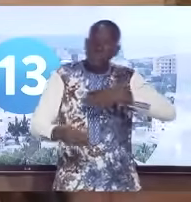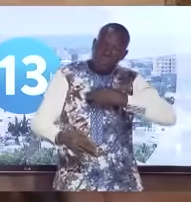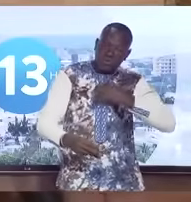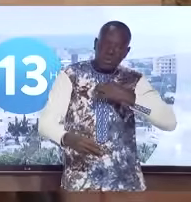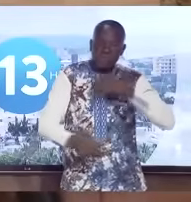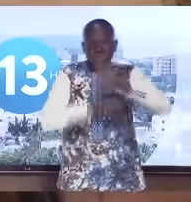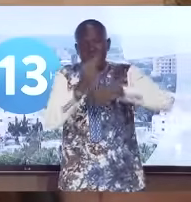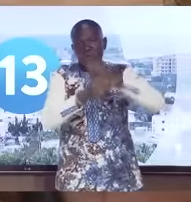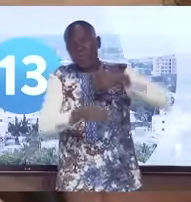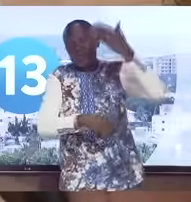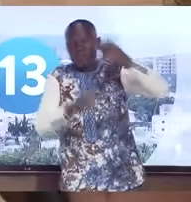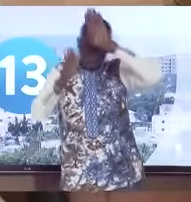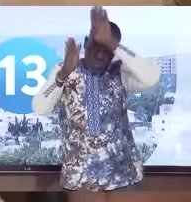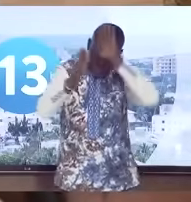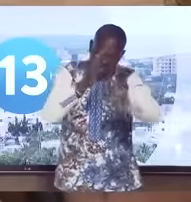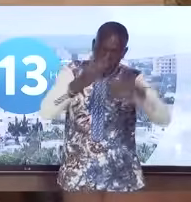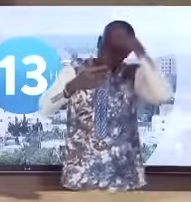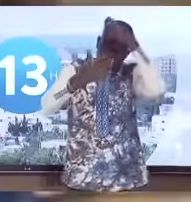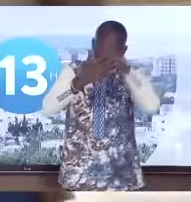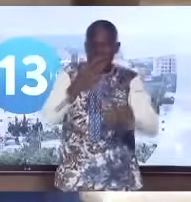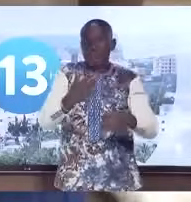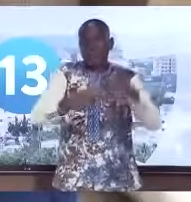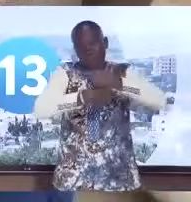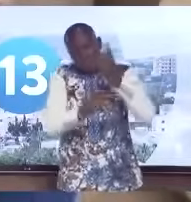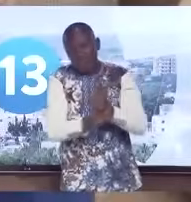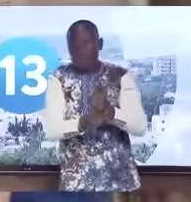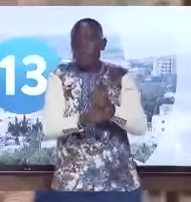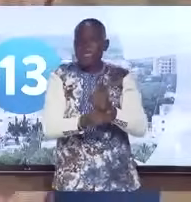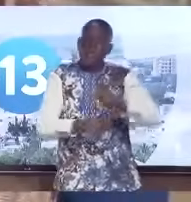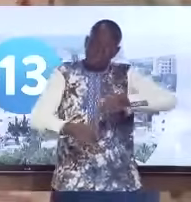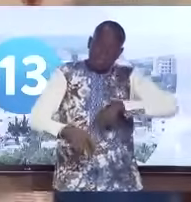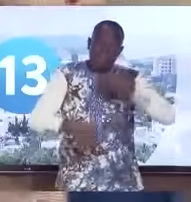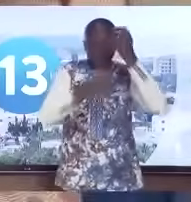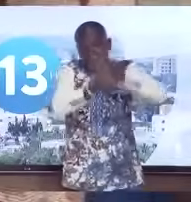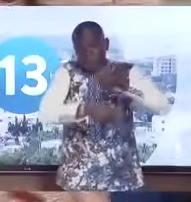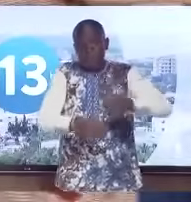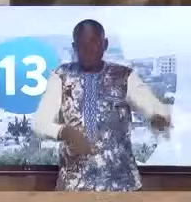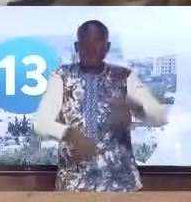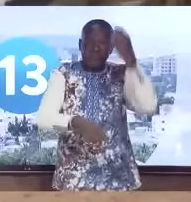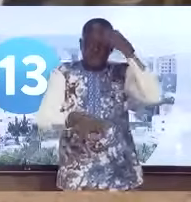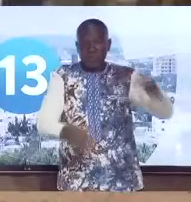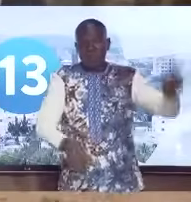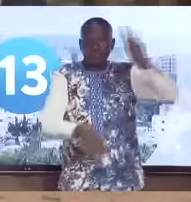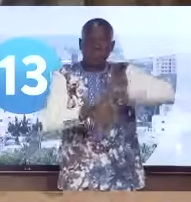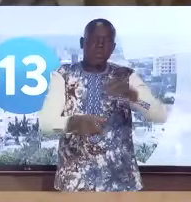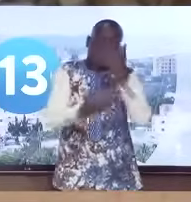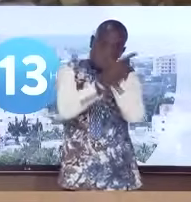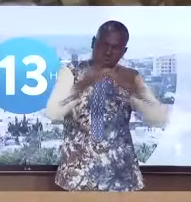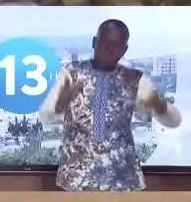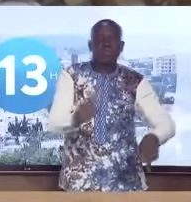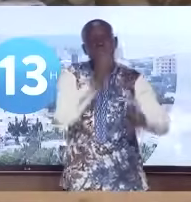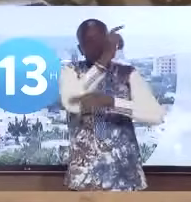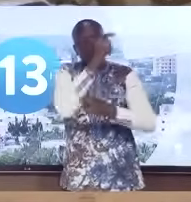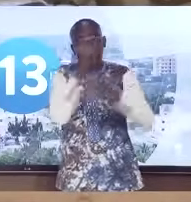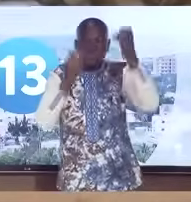on diminue encore le prix des intrants. Pour la présente campagne agricole, le gouvernement a mis à la disposition de la région de l'Est